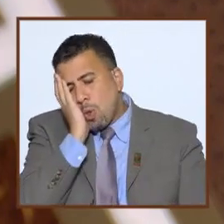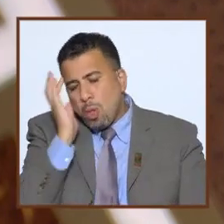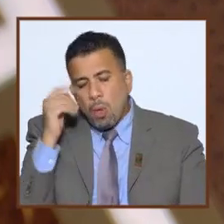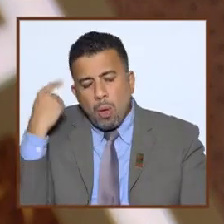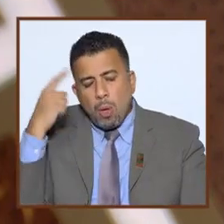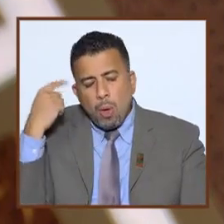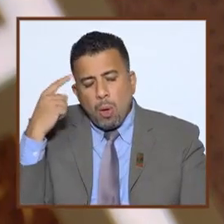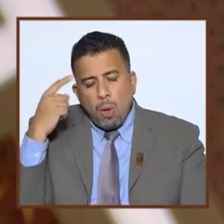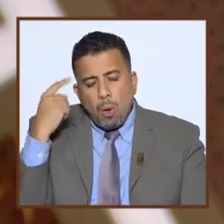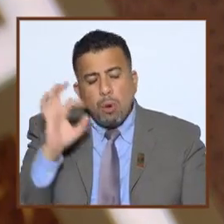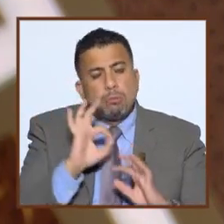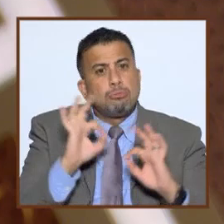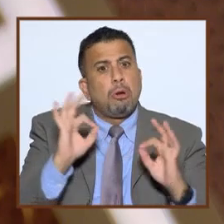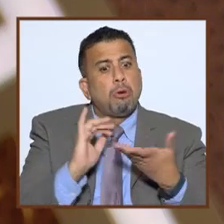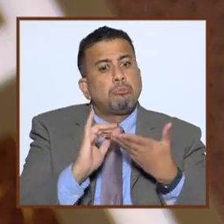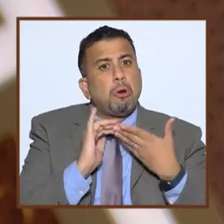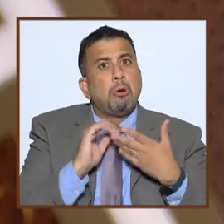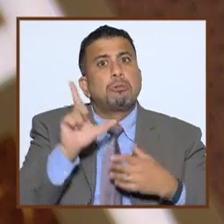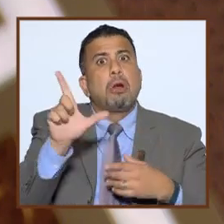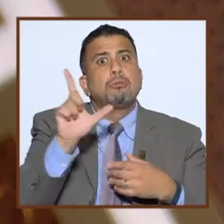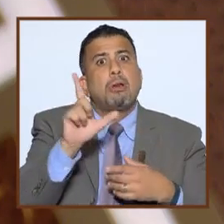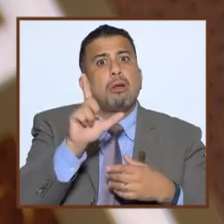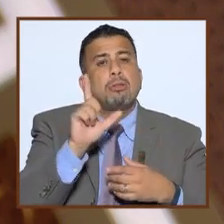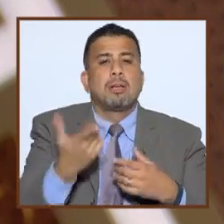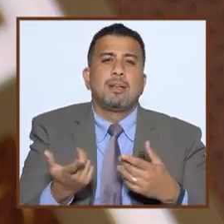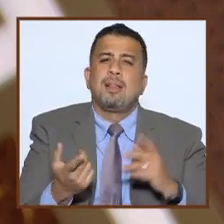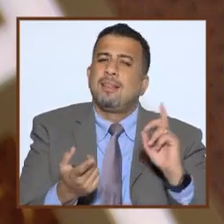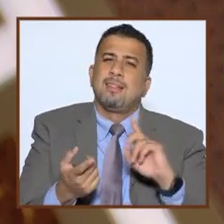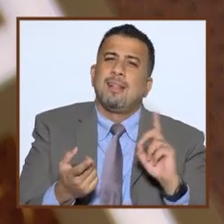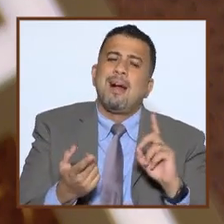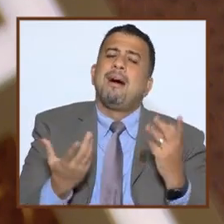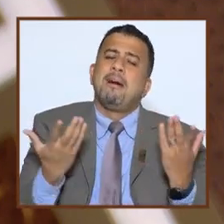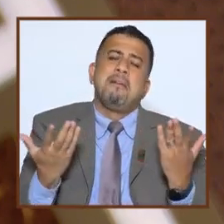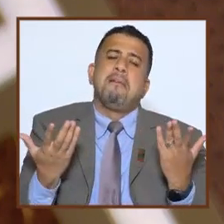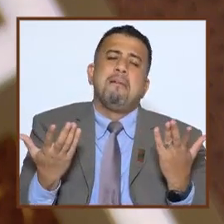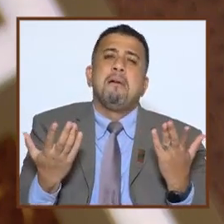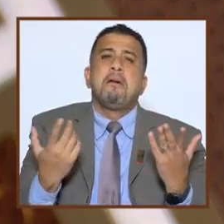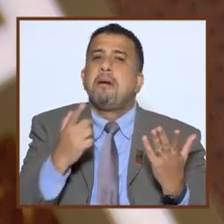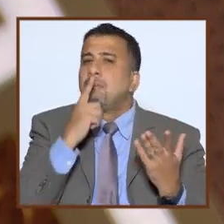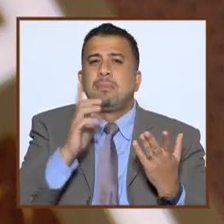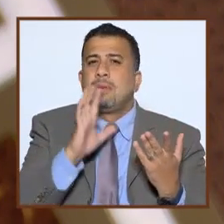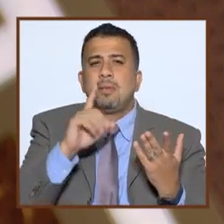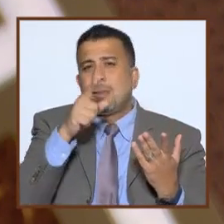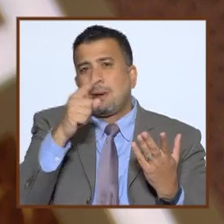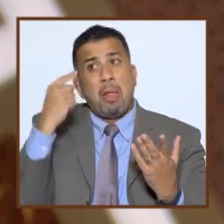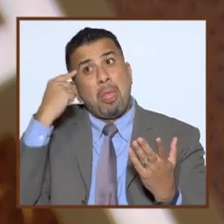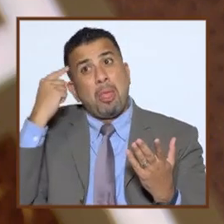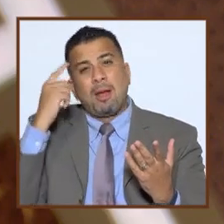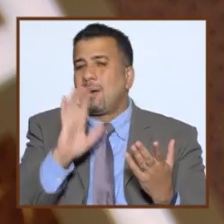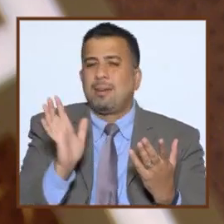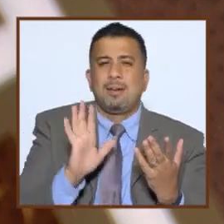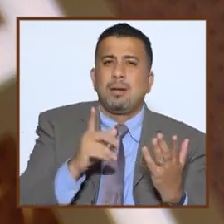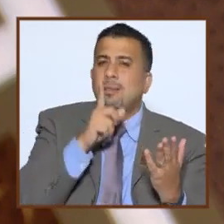بقيدين لو كل واحد يجرب ما بقى دين وما بقي اسلام كل واحد يجرب من عند راسه ولذلك